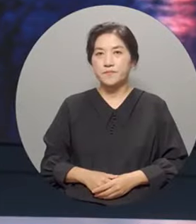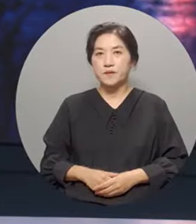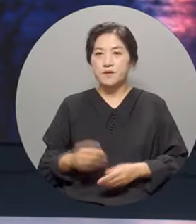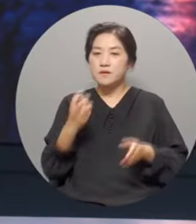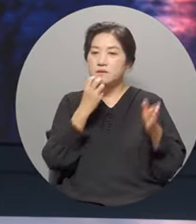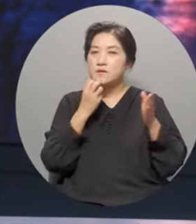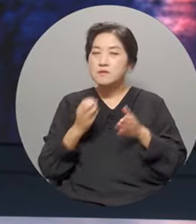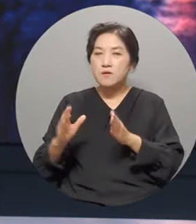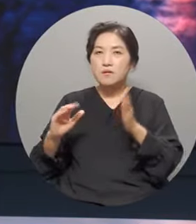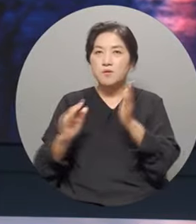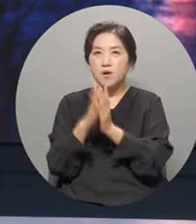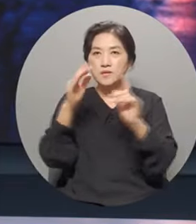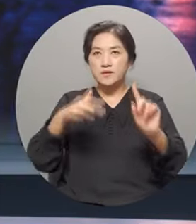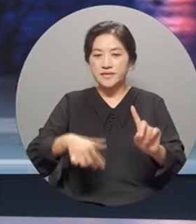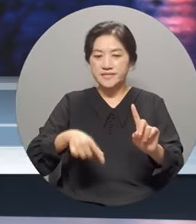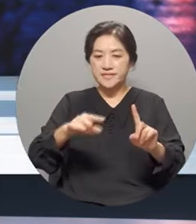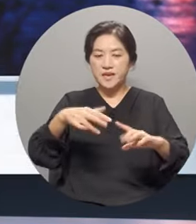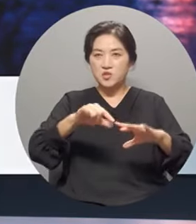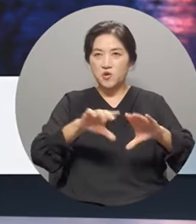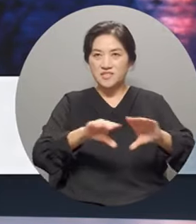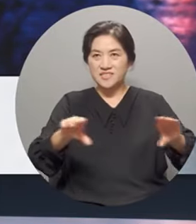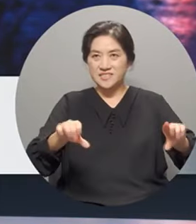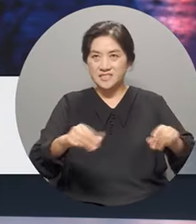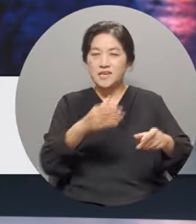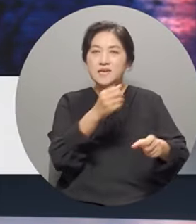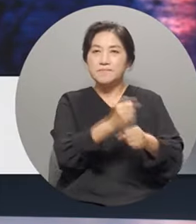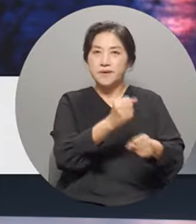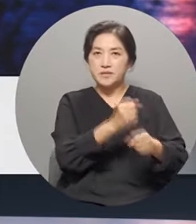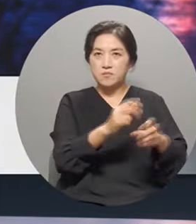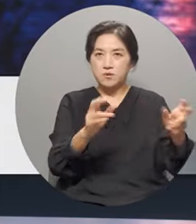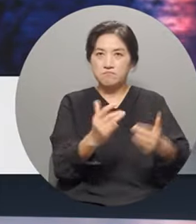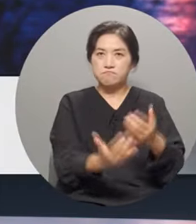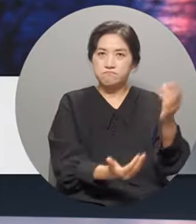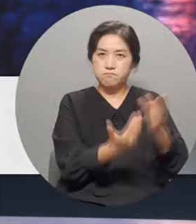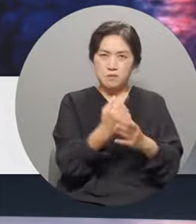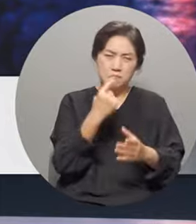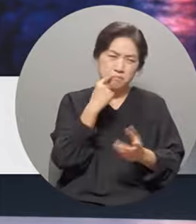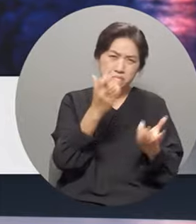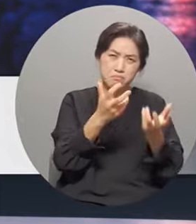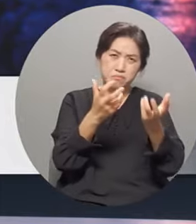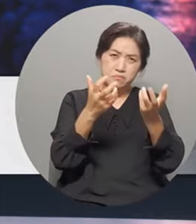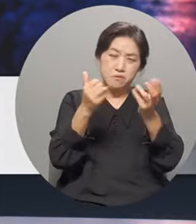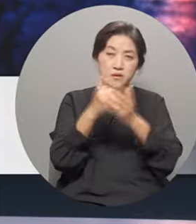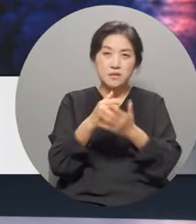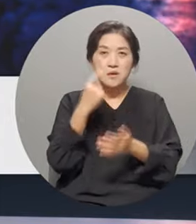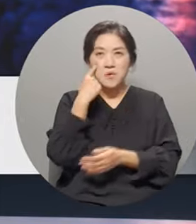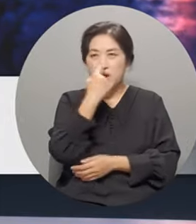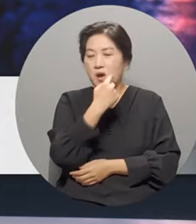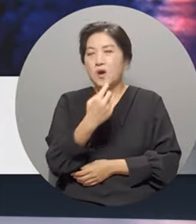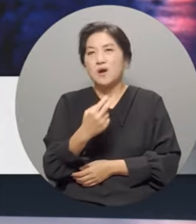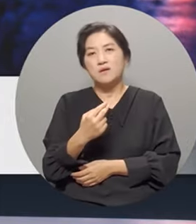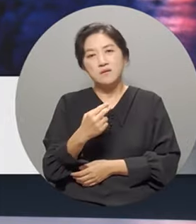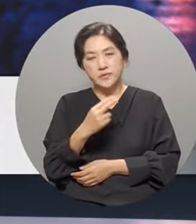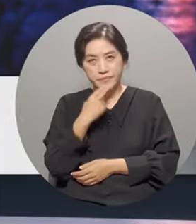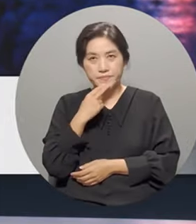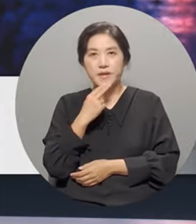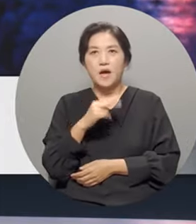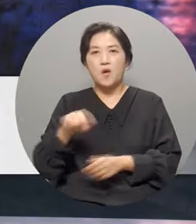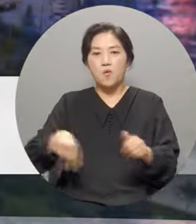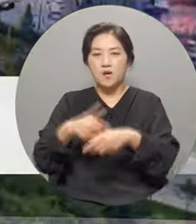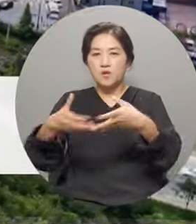경기화성 1차전지 제조업체 화재로 인한 유해 화학 물질 유출은 파악되지 않았다고 환경부가 밝혔습니다